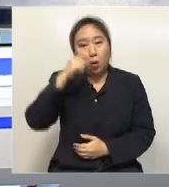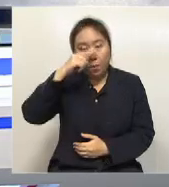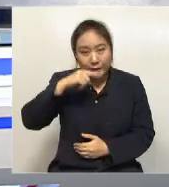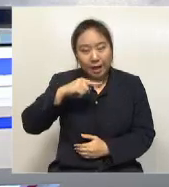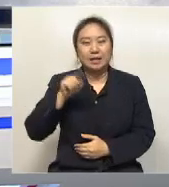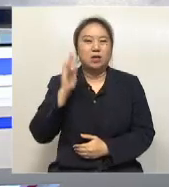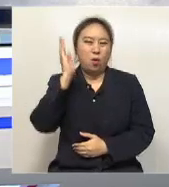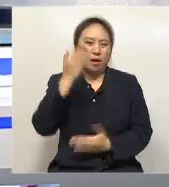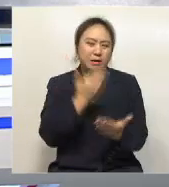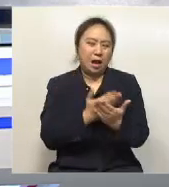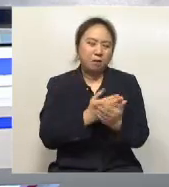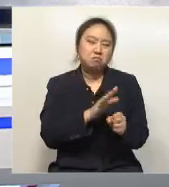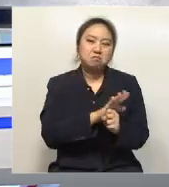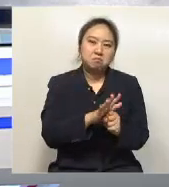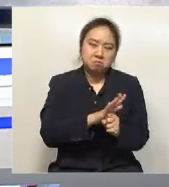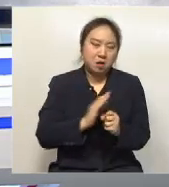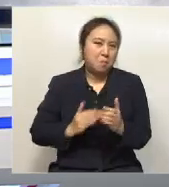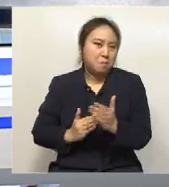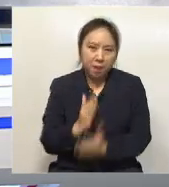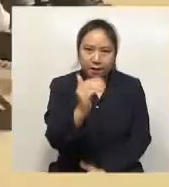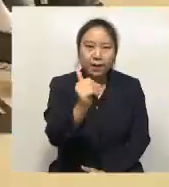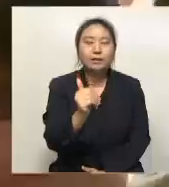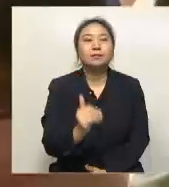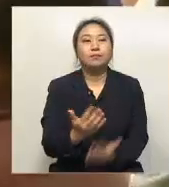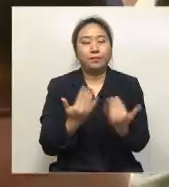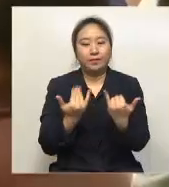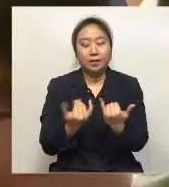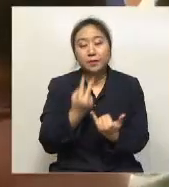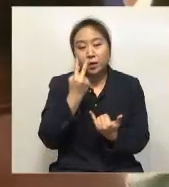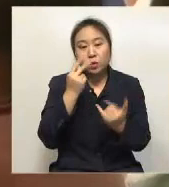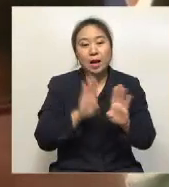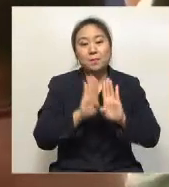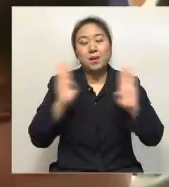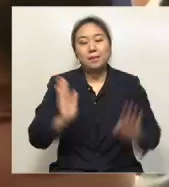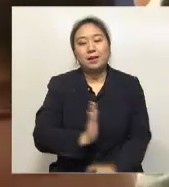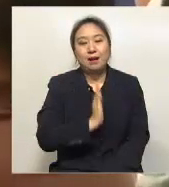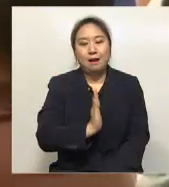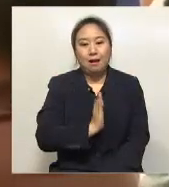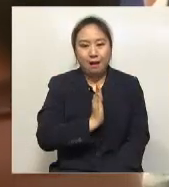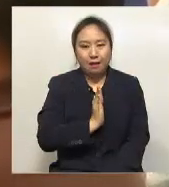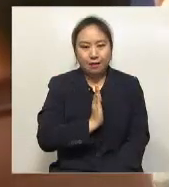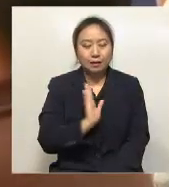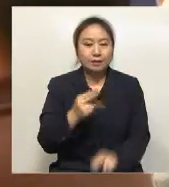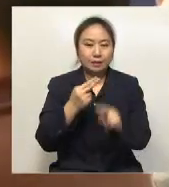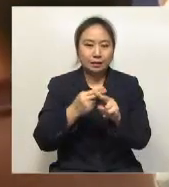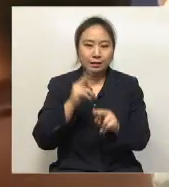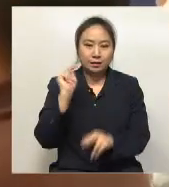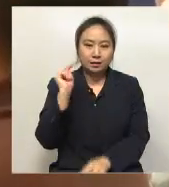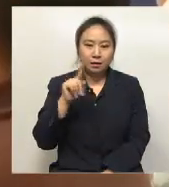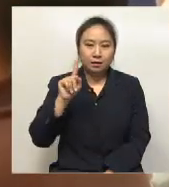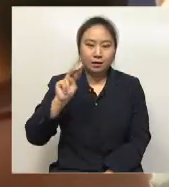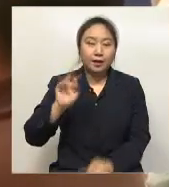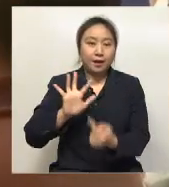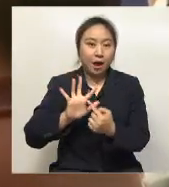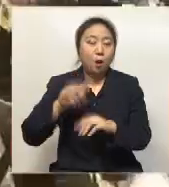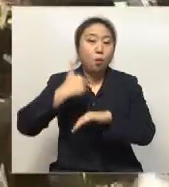ากกับดักประเทศรายได้ปานกลางนะคะเอาไปดูนะคะบรรยากาศของการเปิดตัวอย่างเป็นทางการค่ะนำโดยนายธนาจึงรุ่งเรืองกิจหั